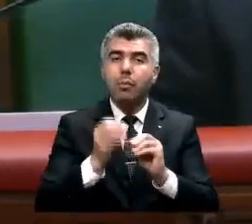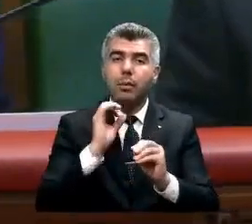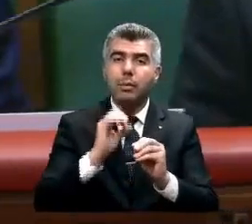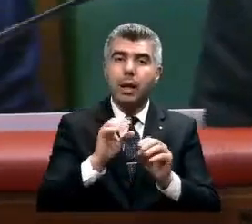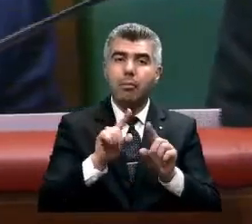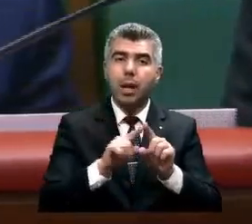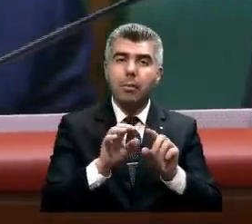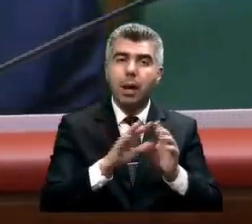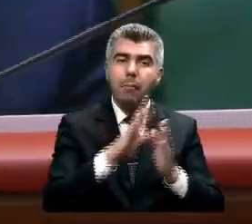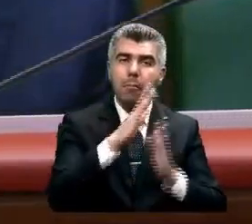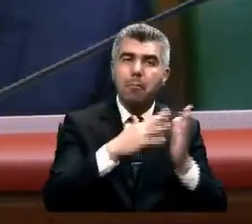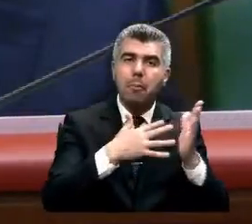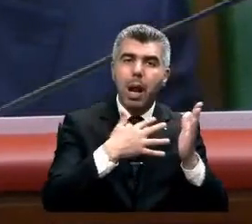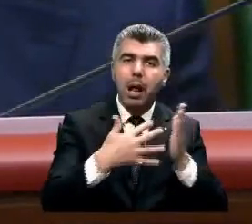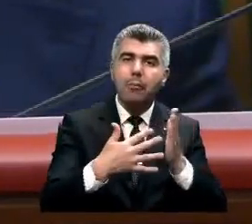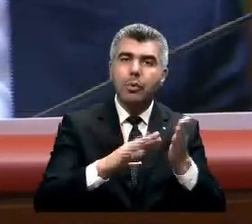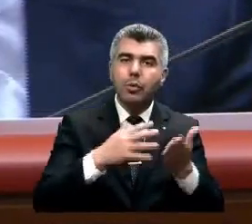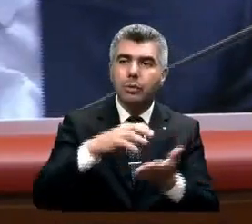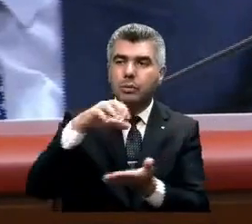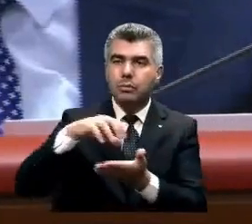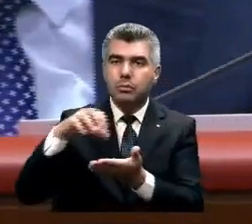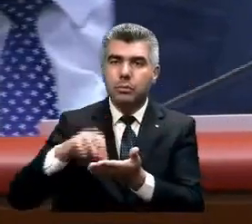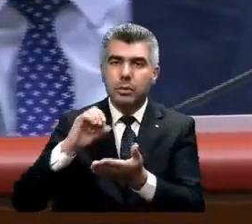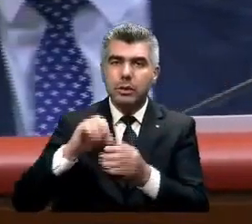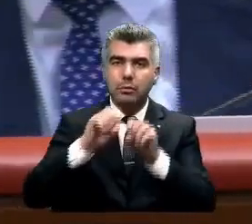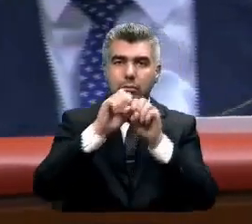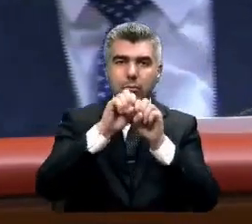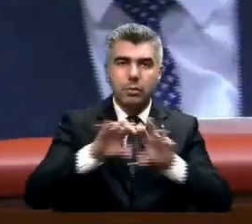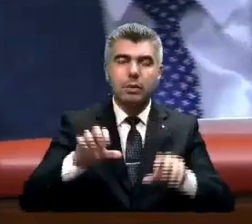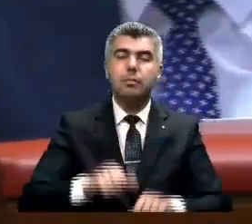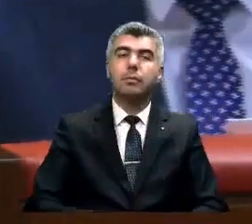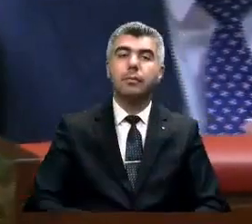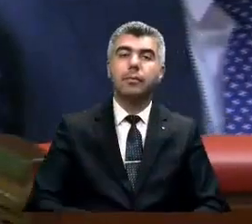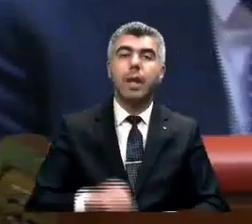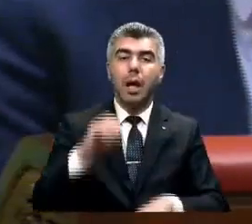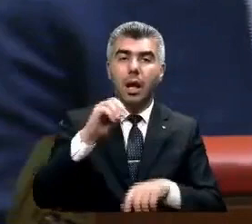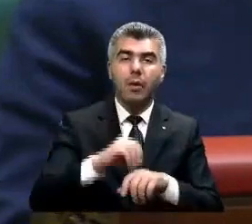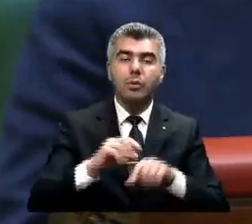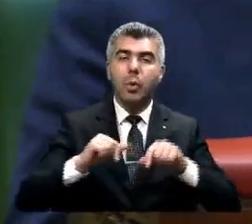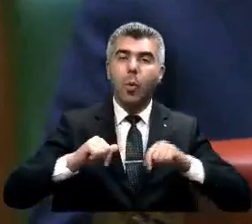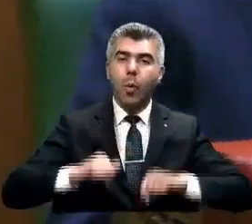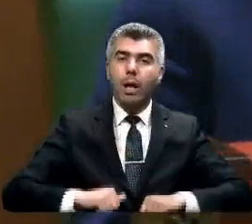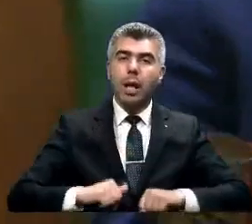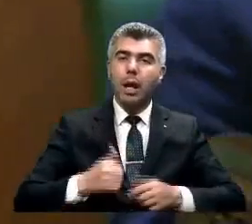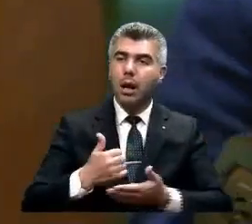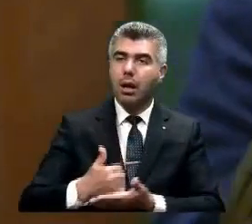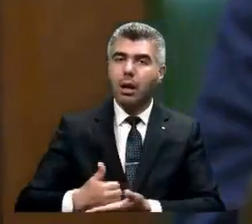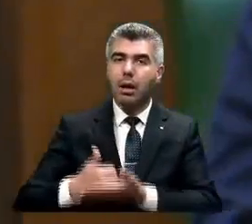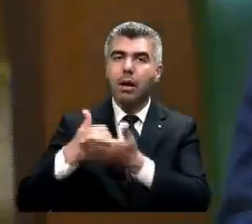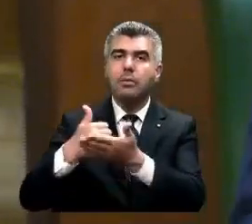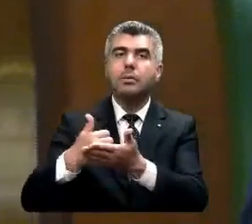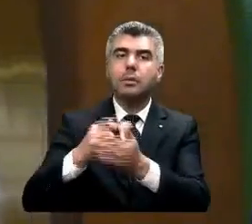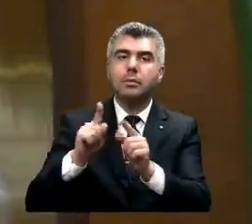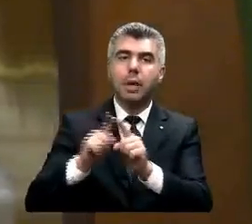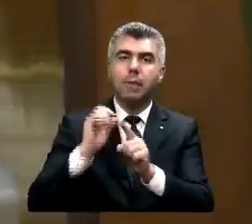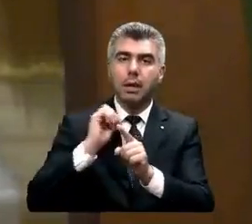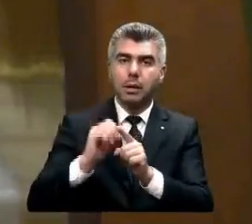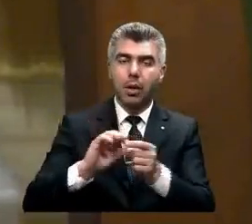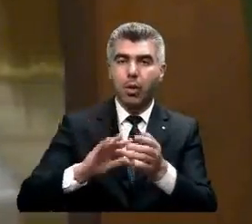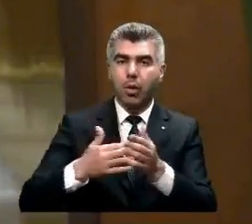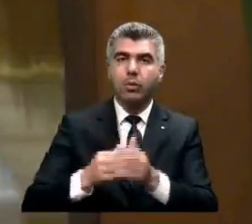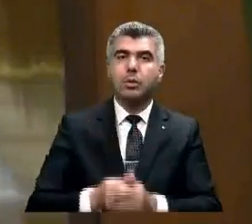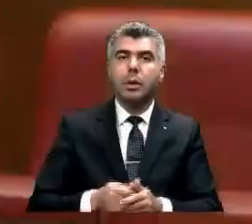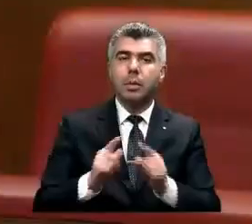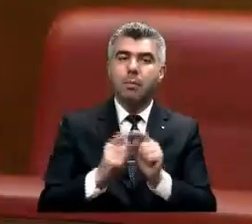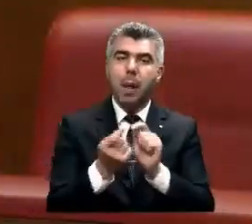مخطط هذا النمط من النقل على مستوى كل الاقليم وعملت الوزاره ايضا على تقديم منحه خاصه النقل المزدوج من